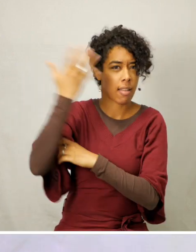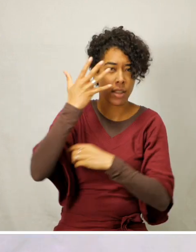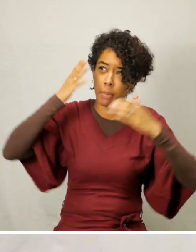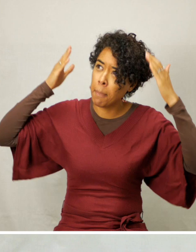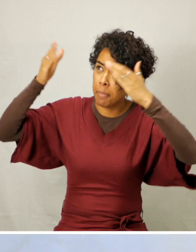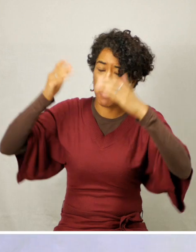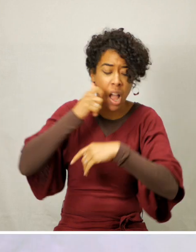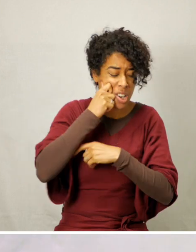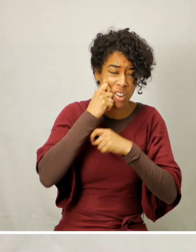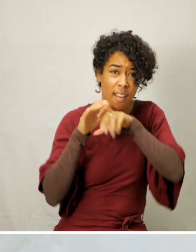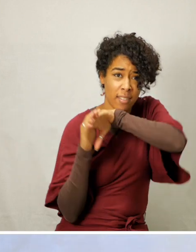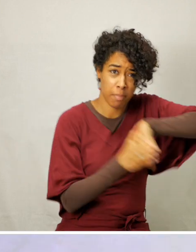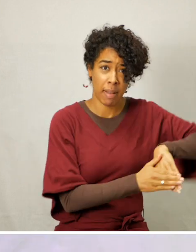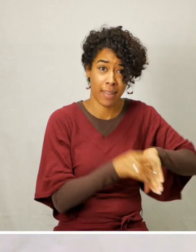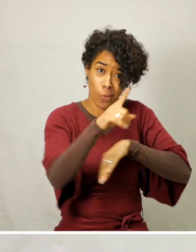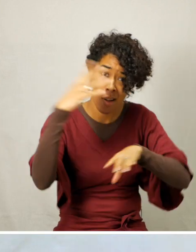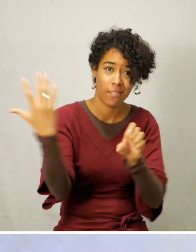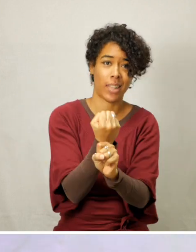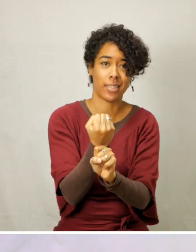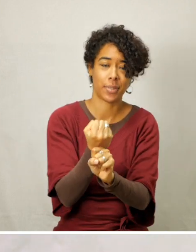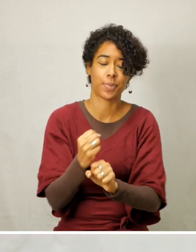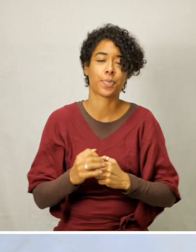chair. Et tu seras victorieux.